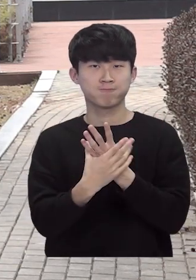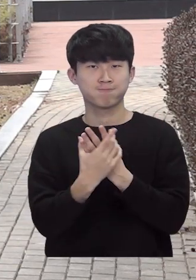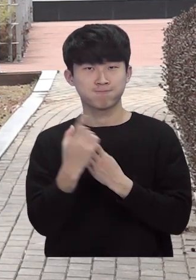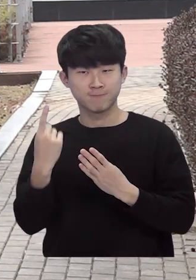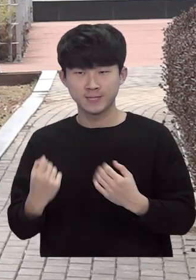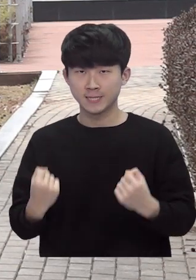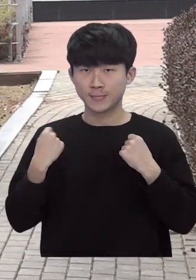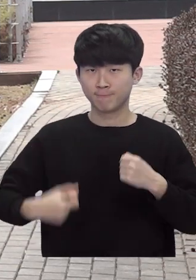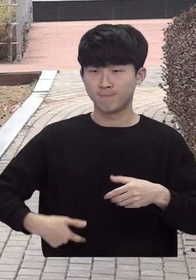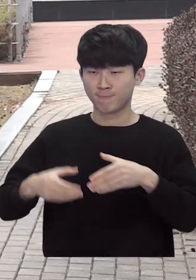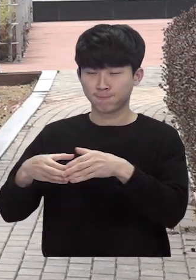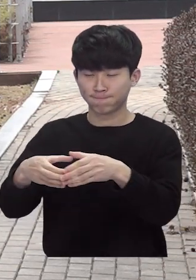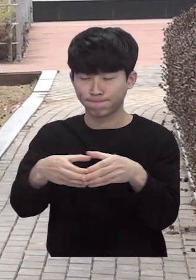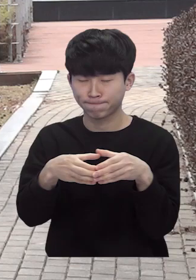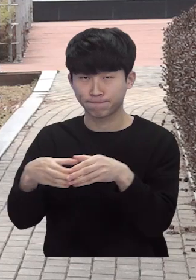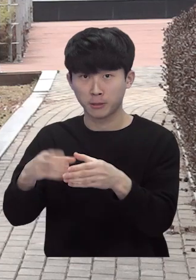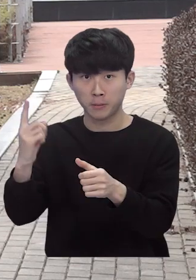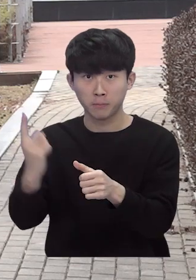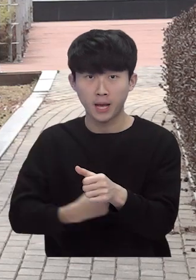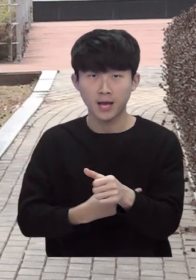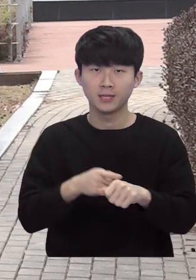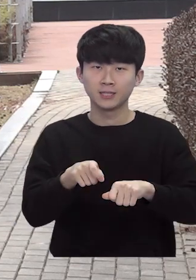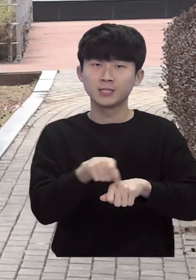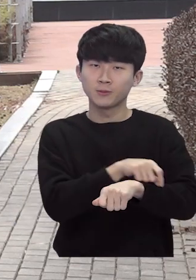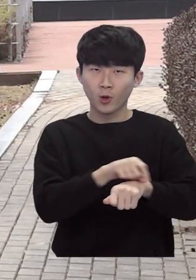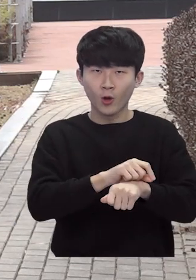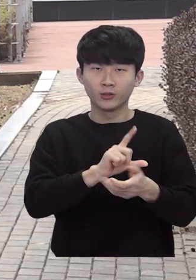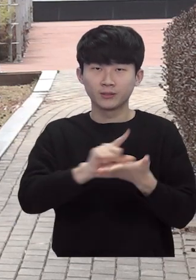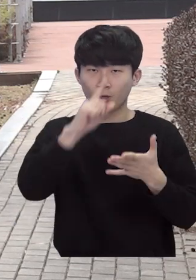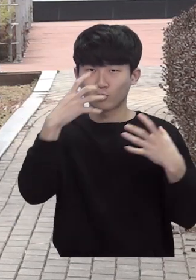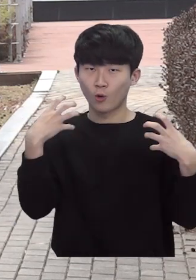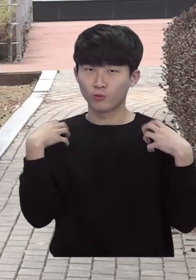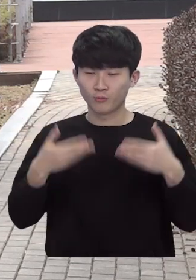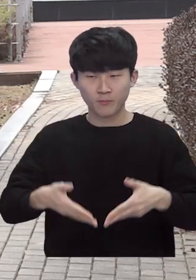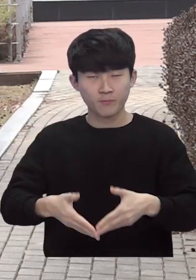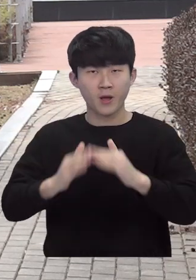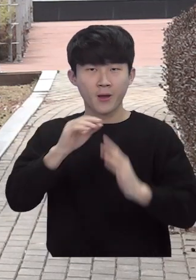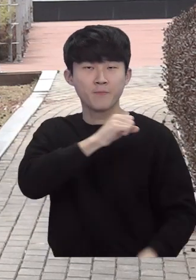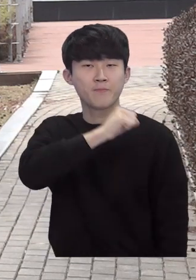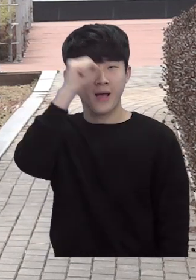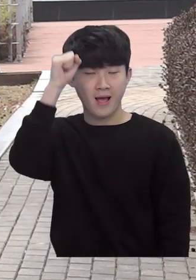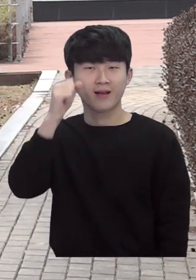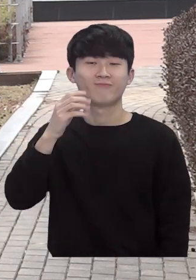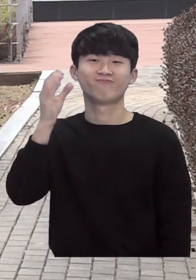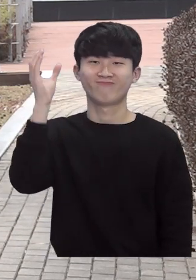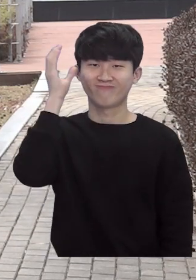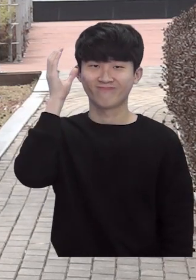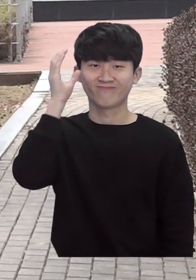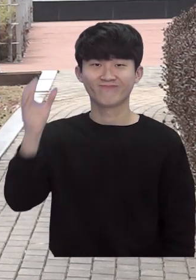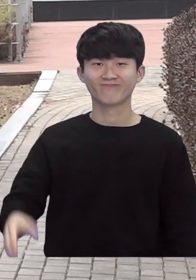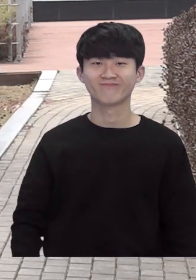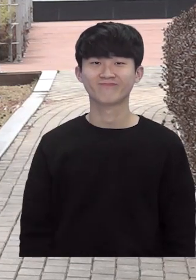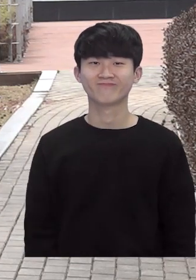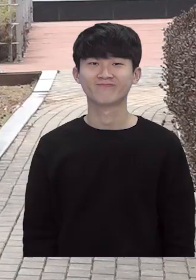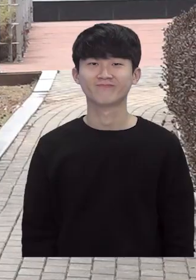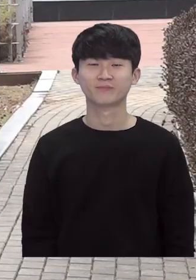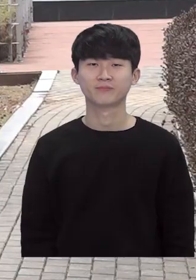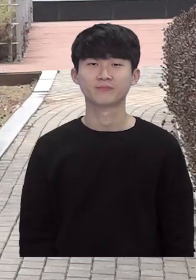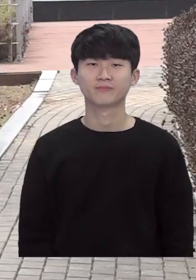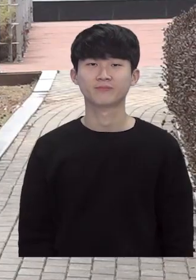시도의 협력이 더욱 공고해져서 충청권 특별지방정부가 성공적으로 출발할 수 있기를 기대할게요.